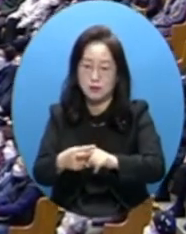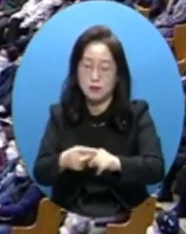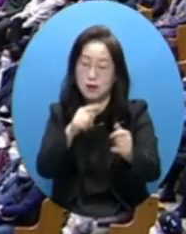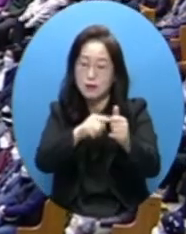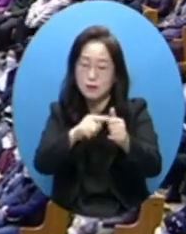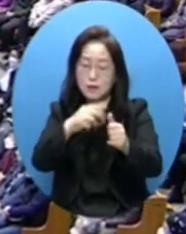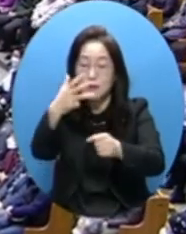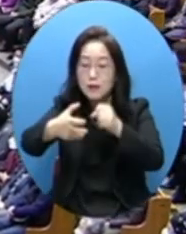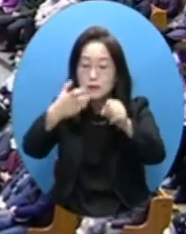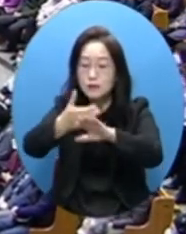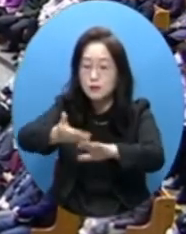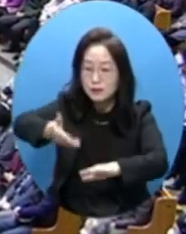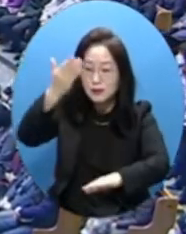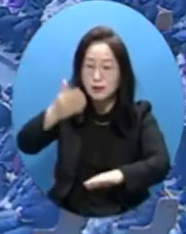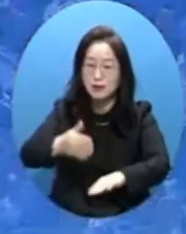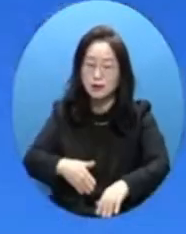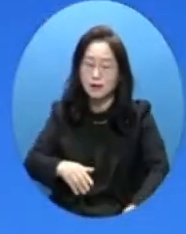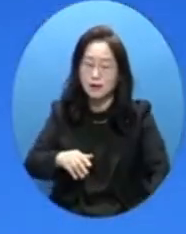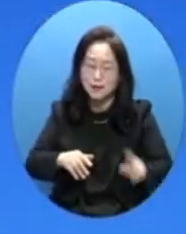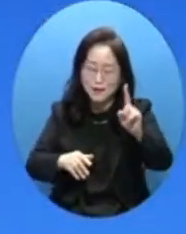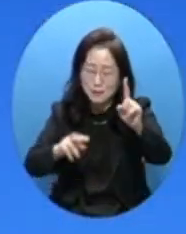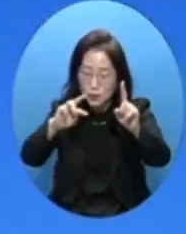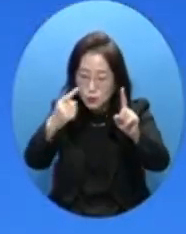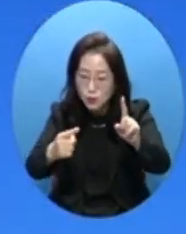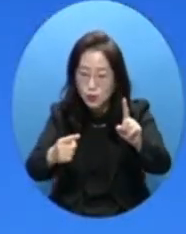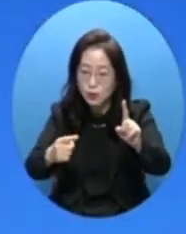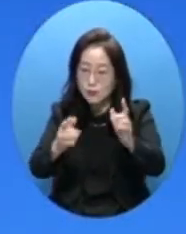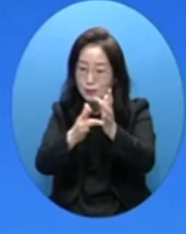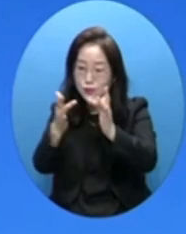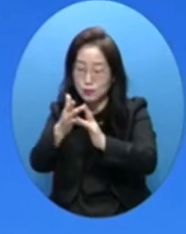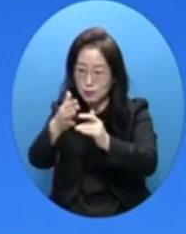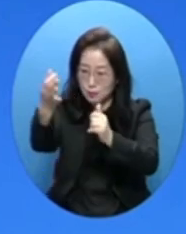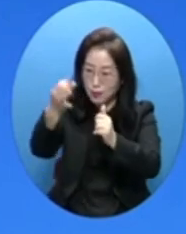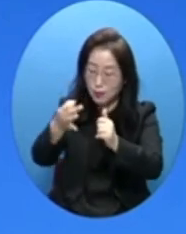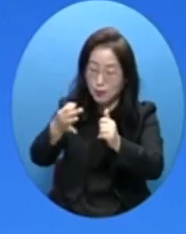한 번도 주님이 나를 모르신다고 하신 적이 없고